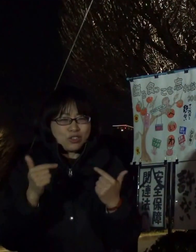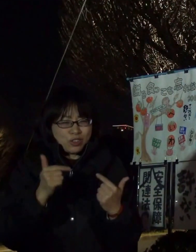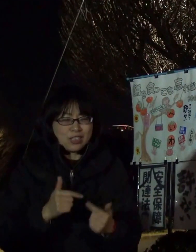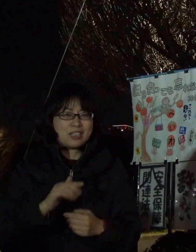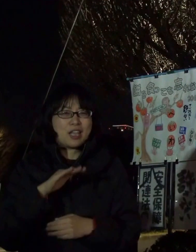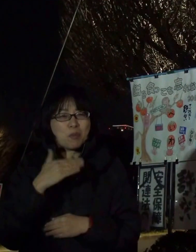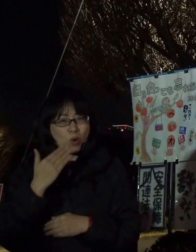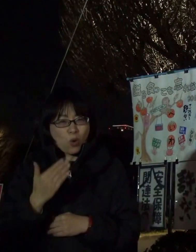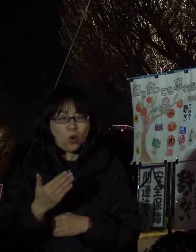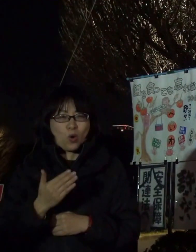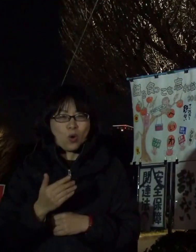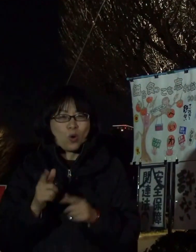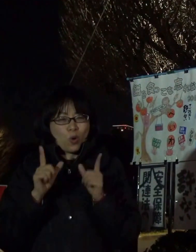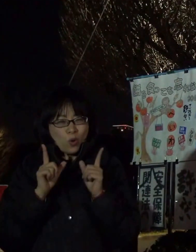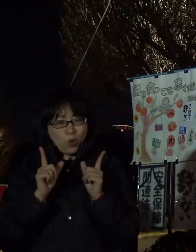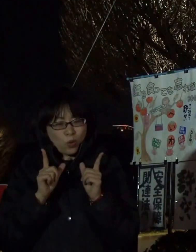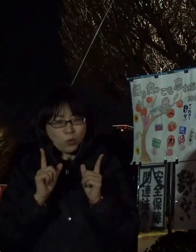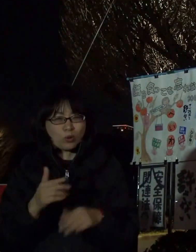さい。